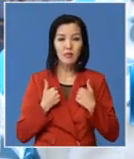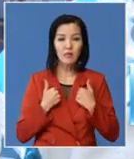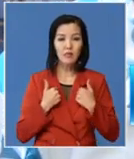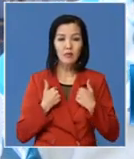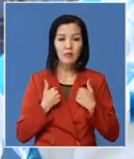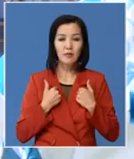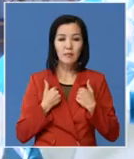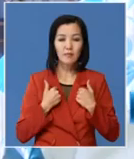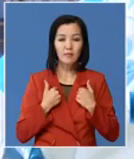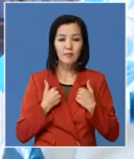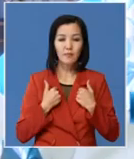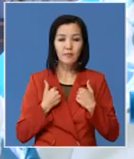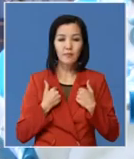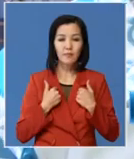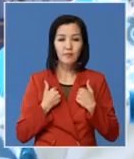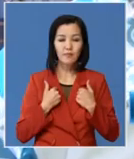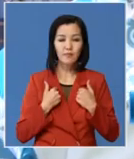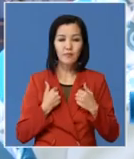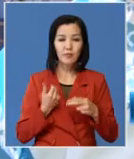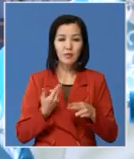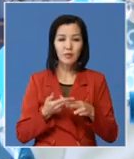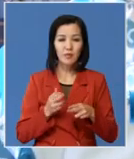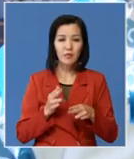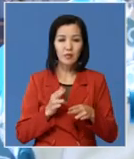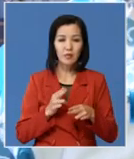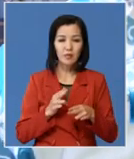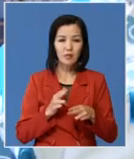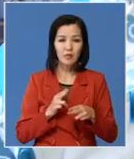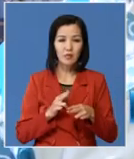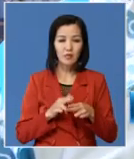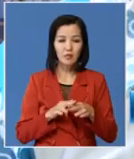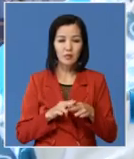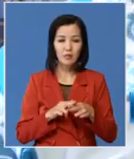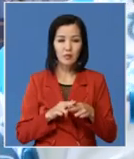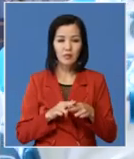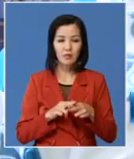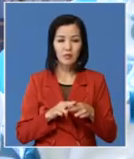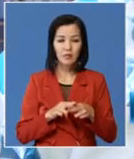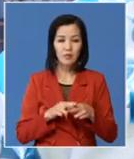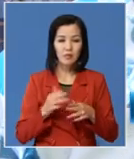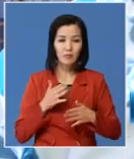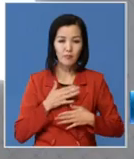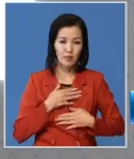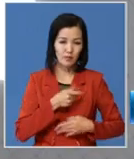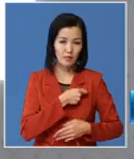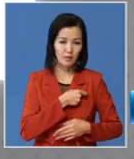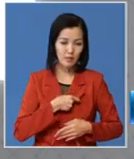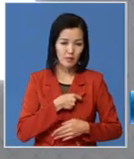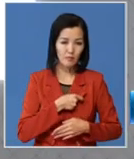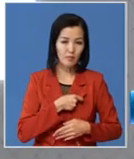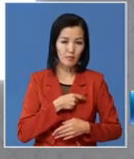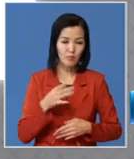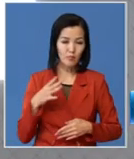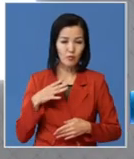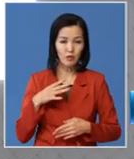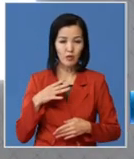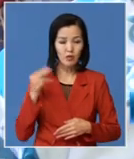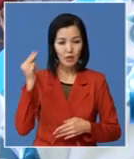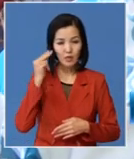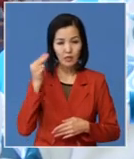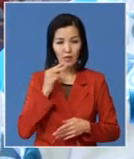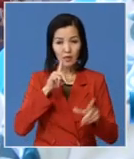облыстық байқаулардан, мүмкіндігі шектеулі болса да, халықаралық байқаулардан орындар алып, өздерін көрсетіп жатқан жетістіктер бар,